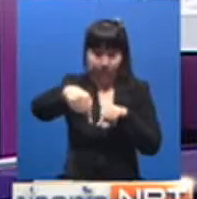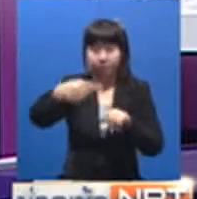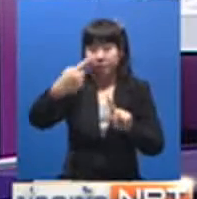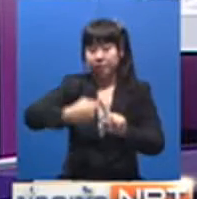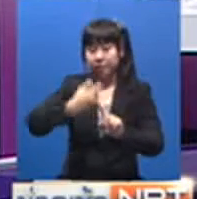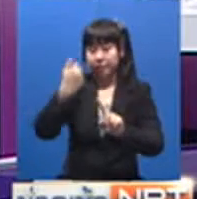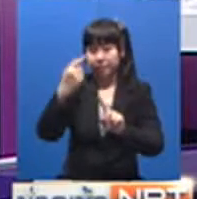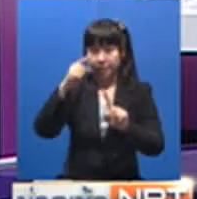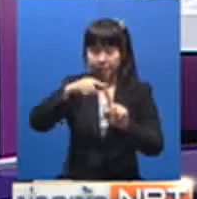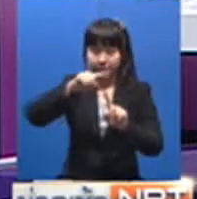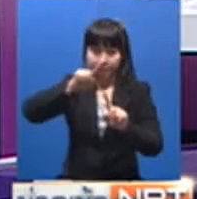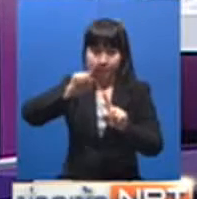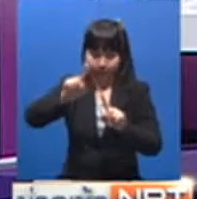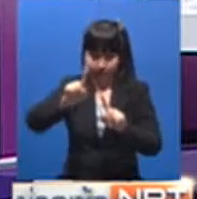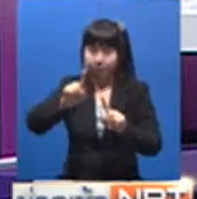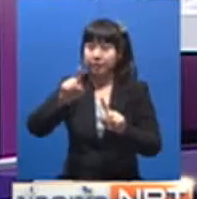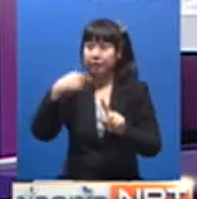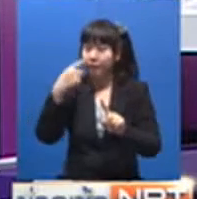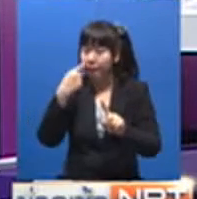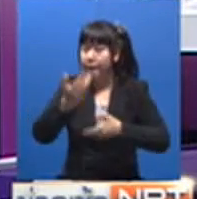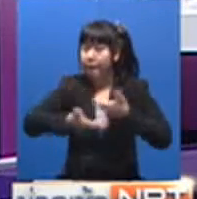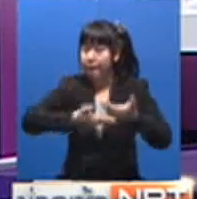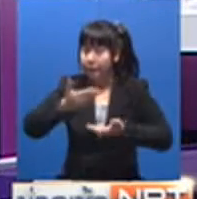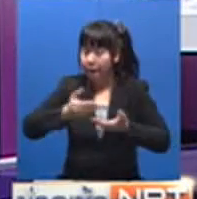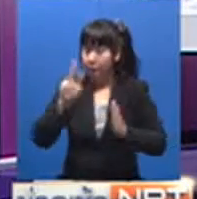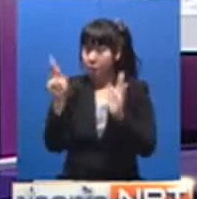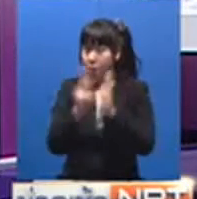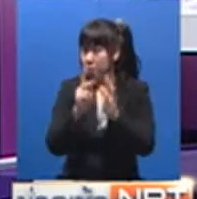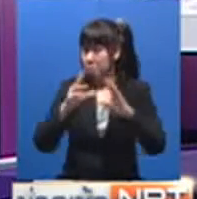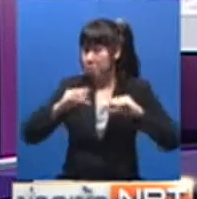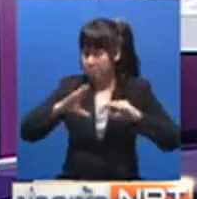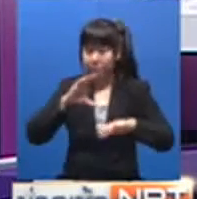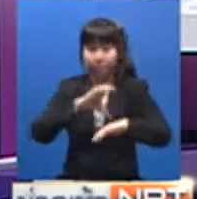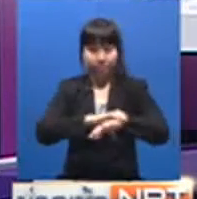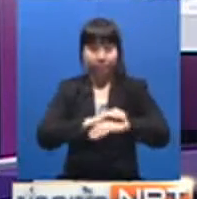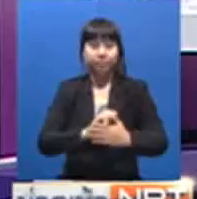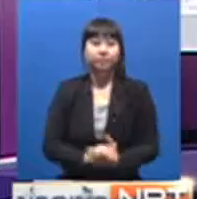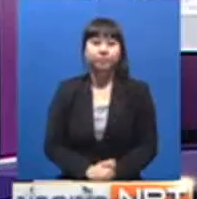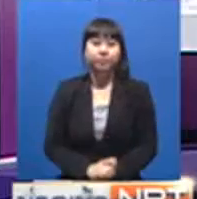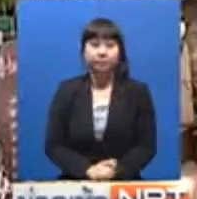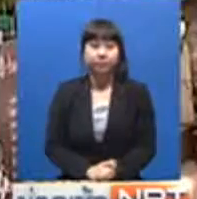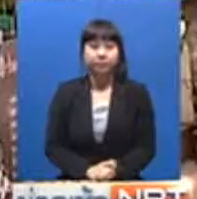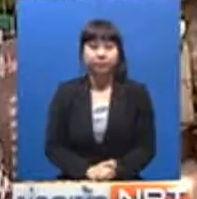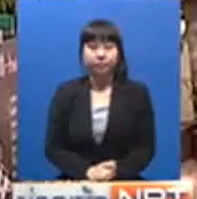จิกายนนี้ก็จะดําเนินคดีกับผู้ค้าที่ฝ่าฝืนติดตามได้จากรายงานค่ะ